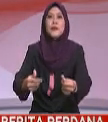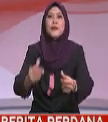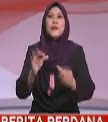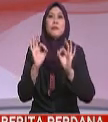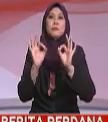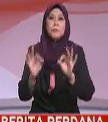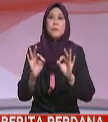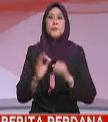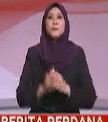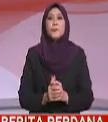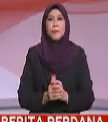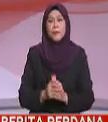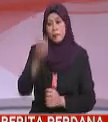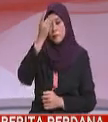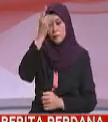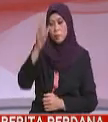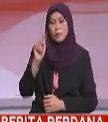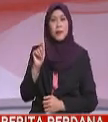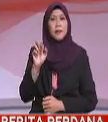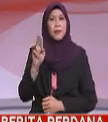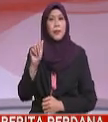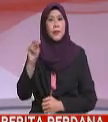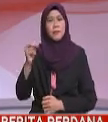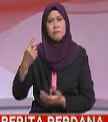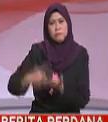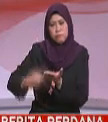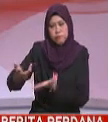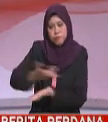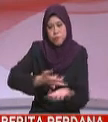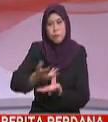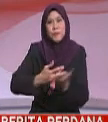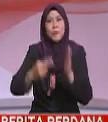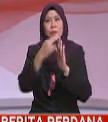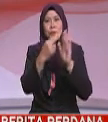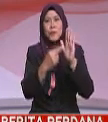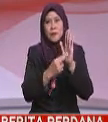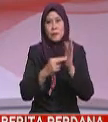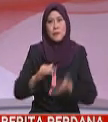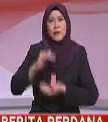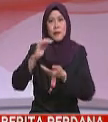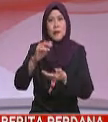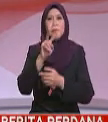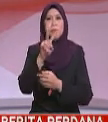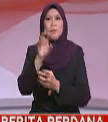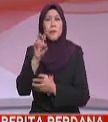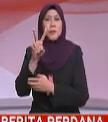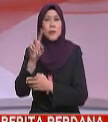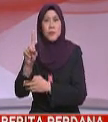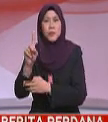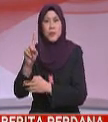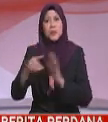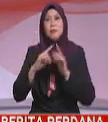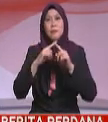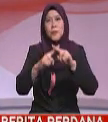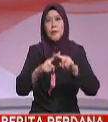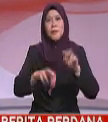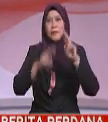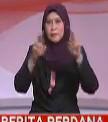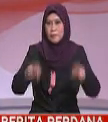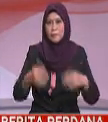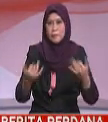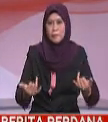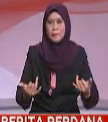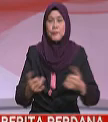sempurna Datuk takiuddin menggulung perbahasan Rang undang-undang perbekalan 2021 di dewan rakyat hari ini